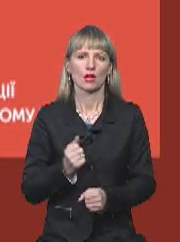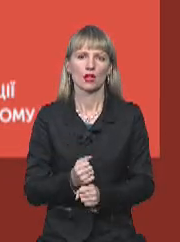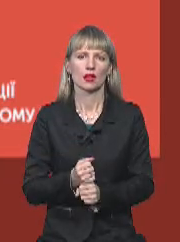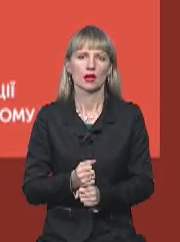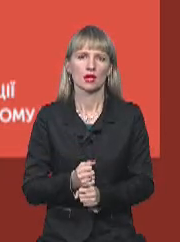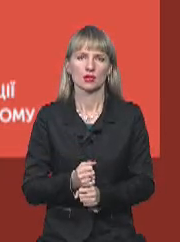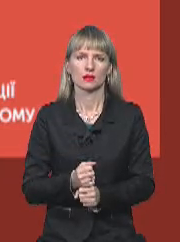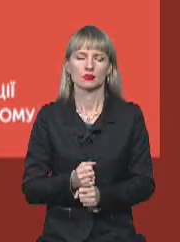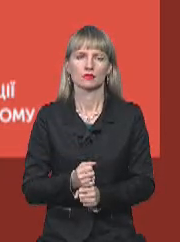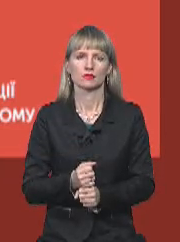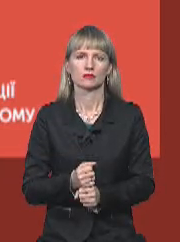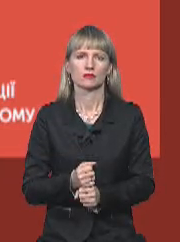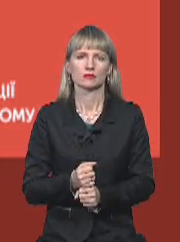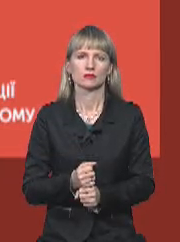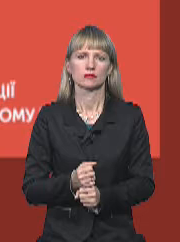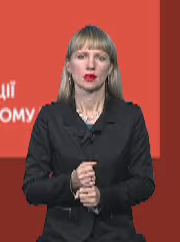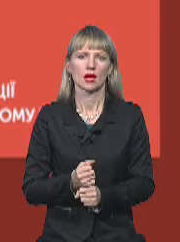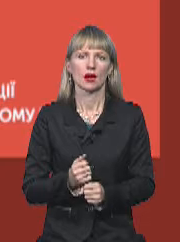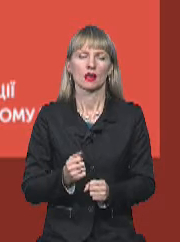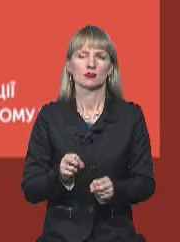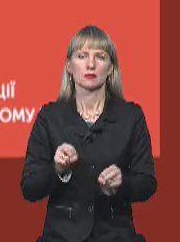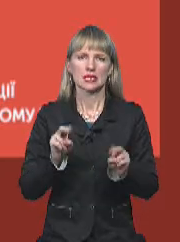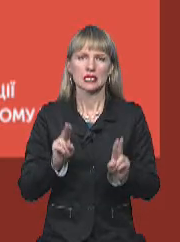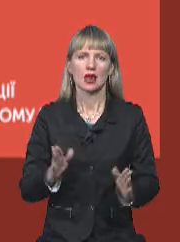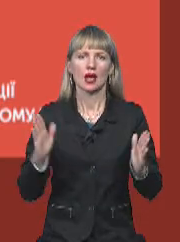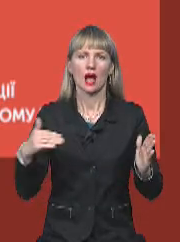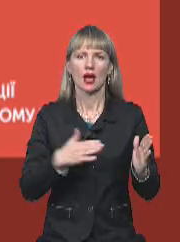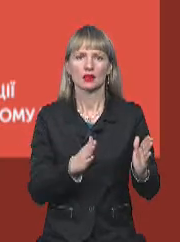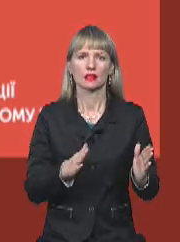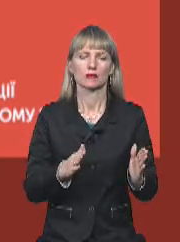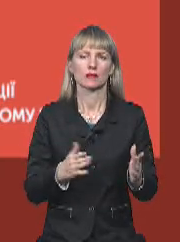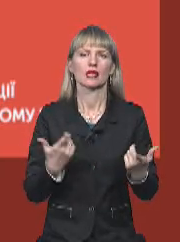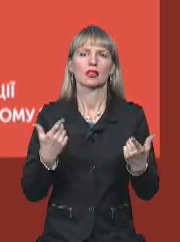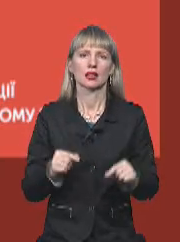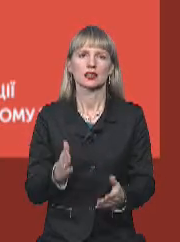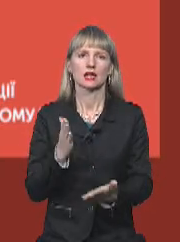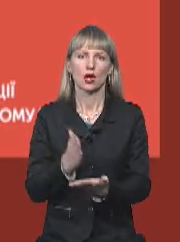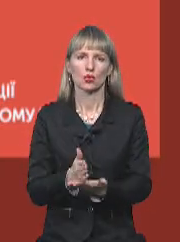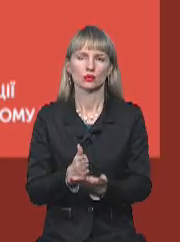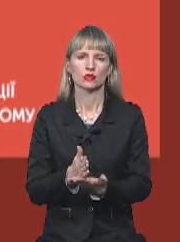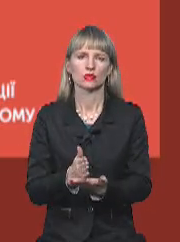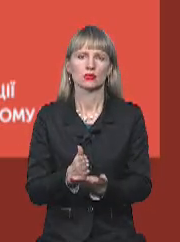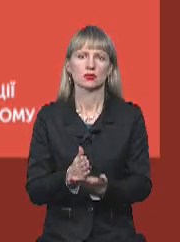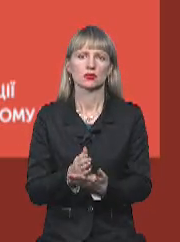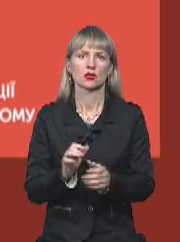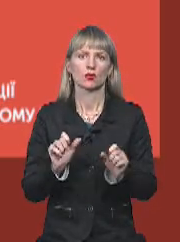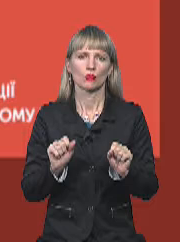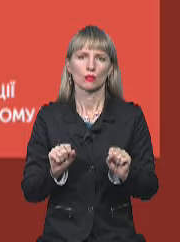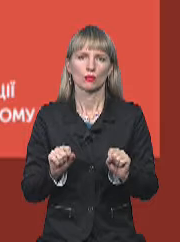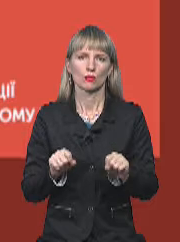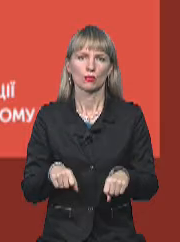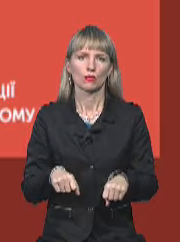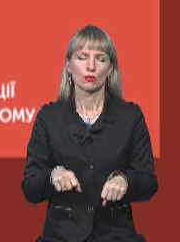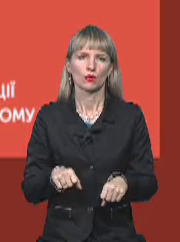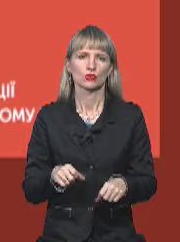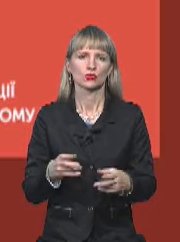з картами, мапами, де знаходиться, може це їм, щоб вони